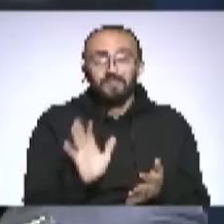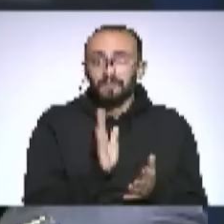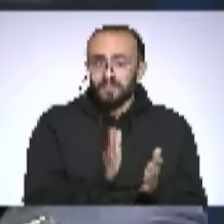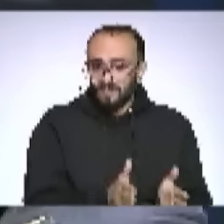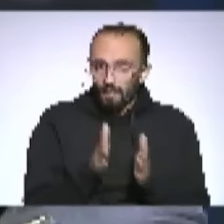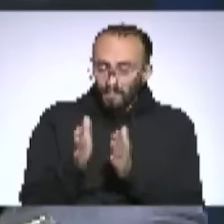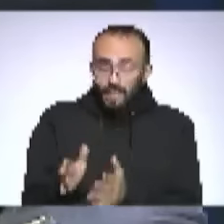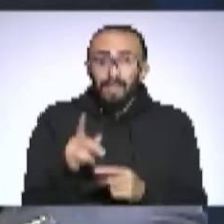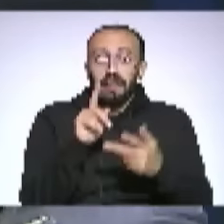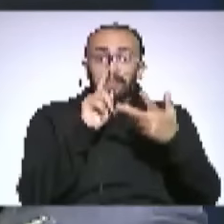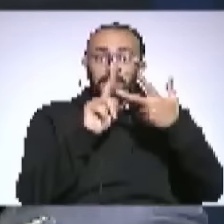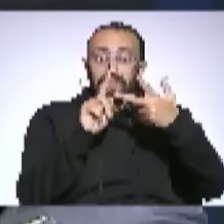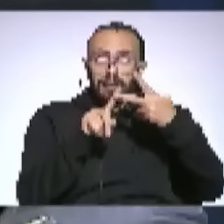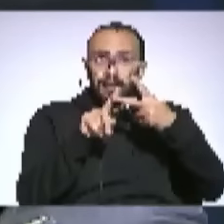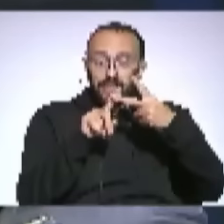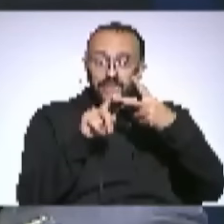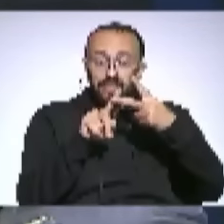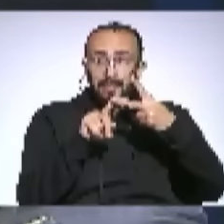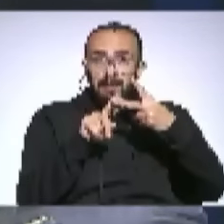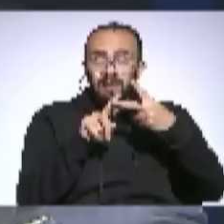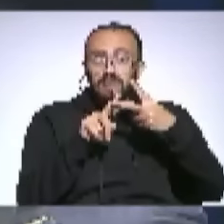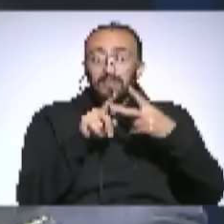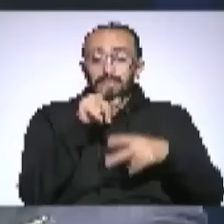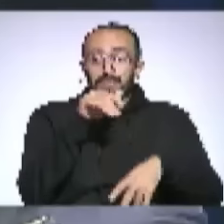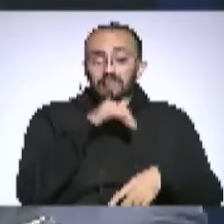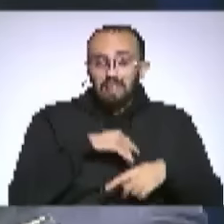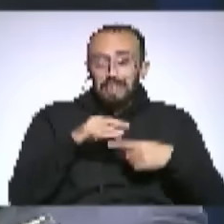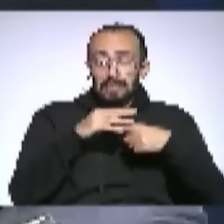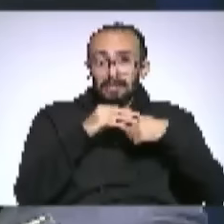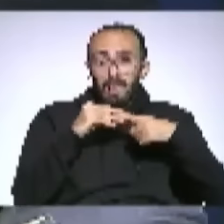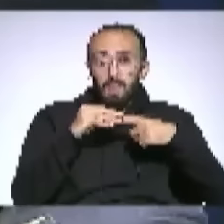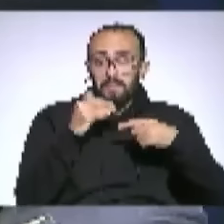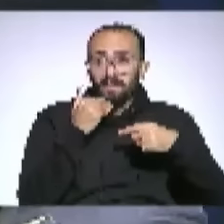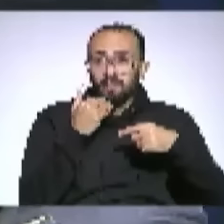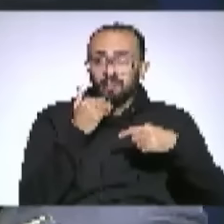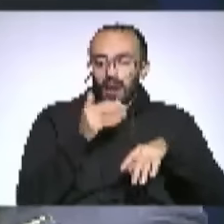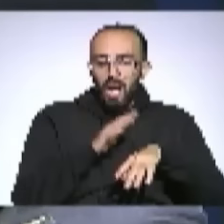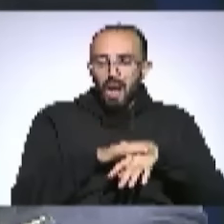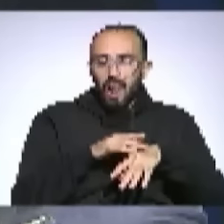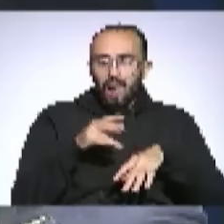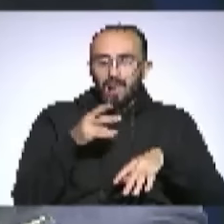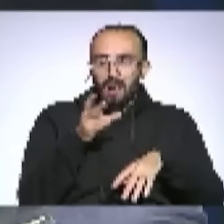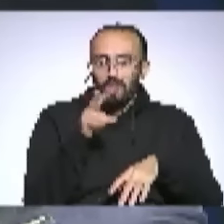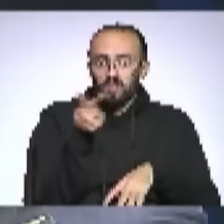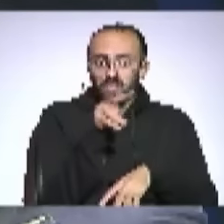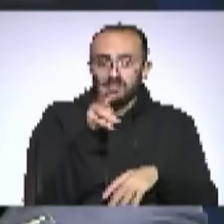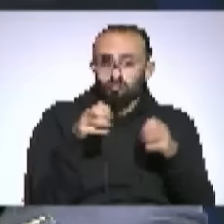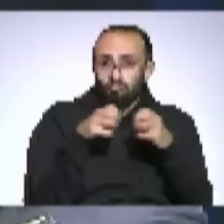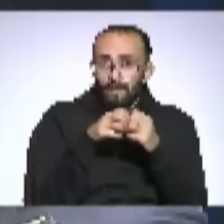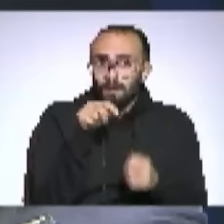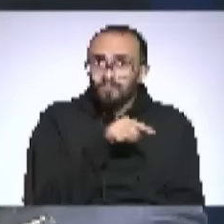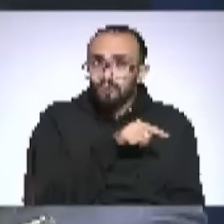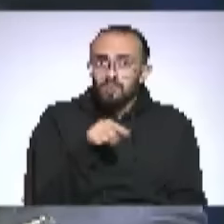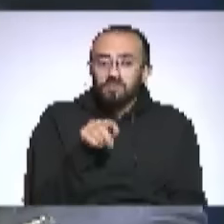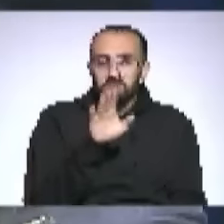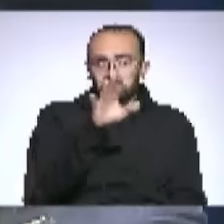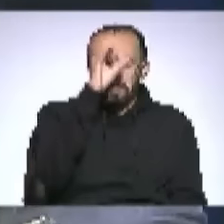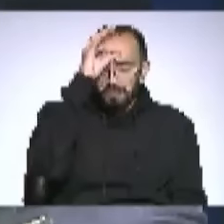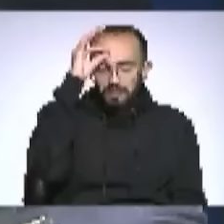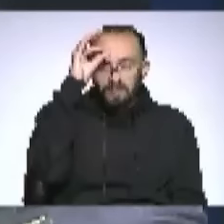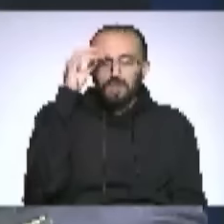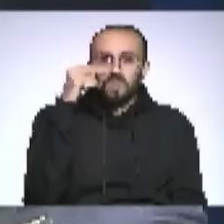اين هل هو مش هؤث بالسلب على علاقه زوجك بيك يعني النهارده هو اللي